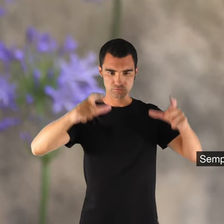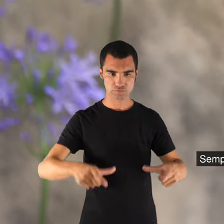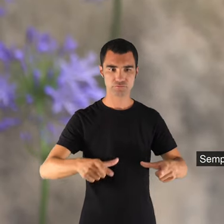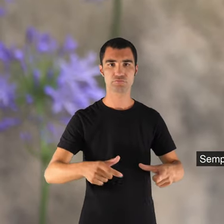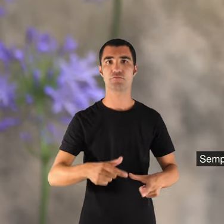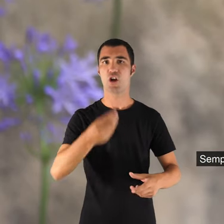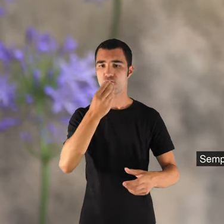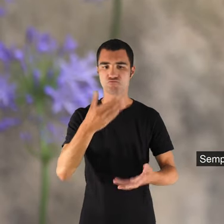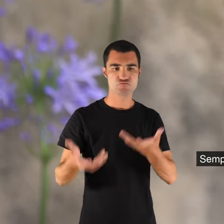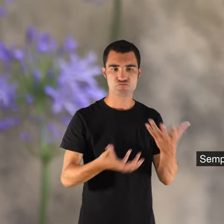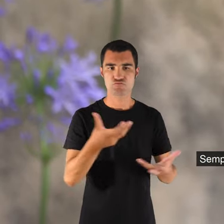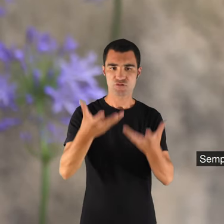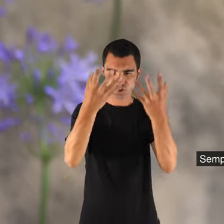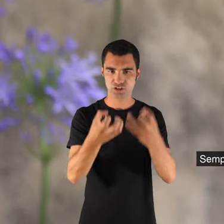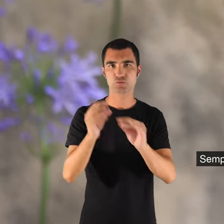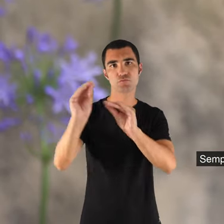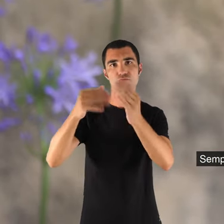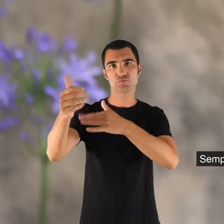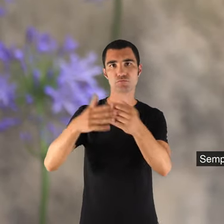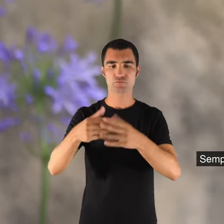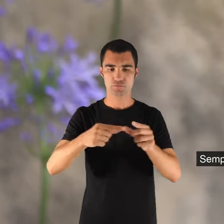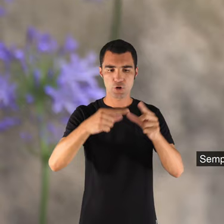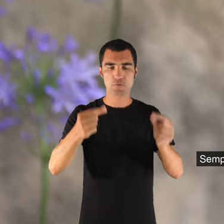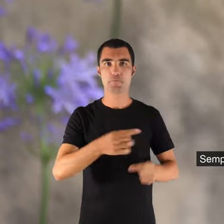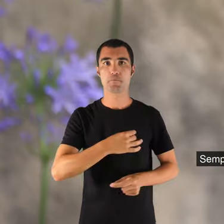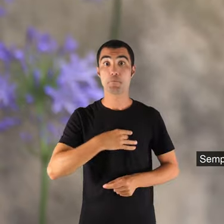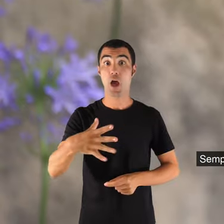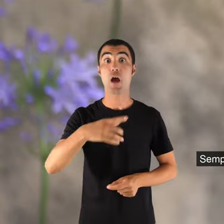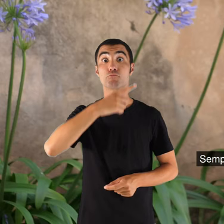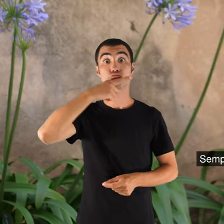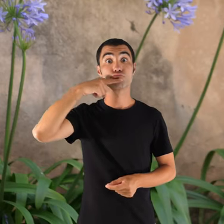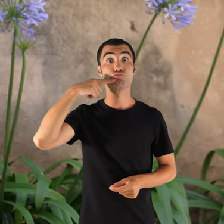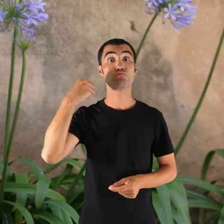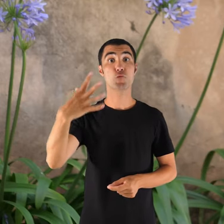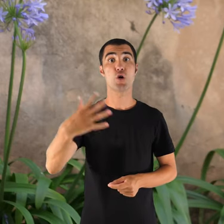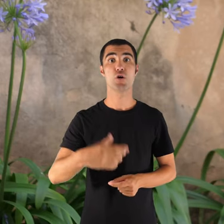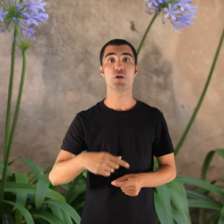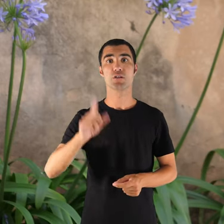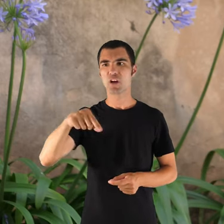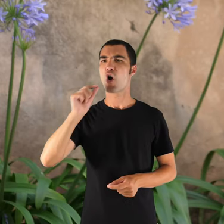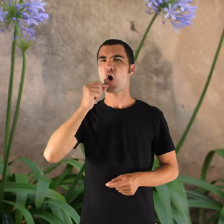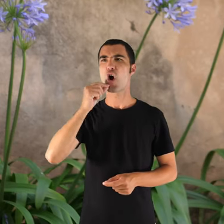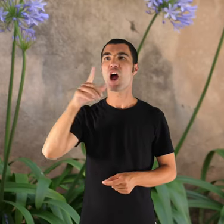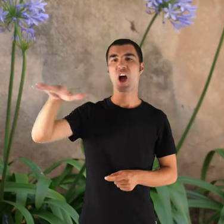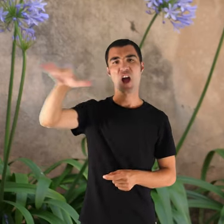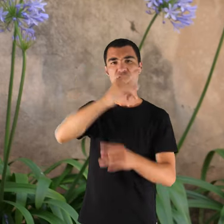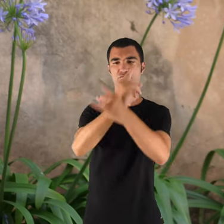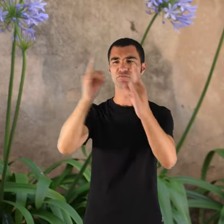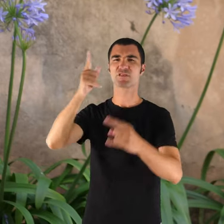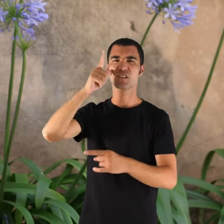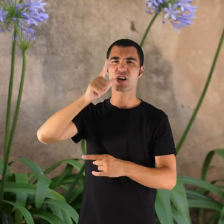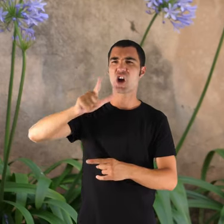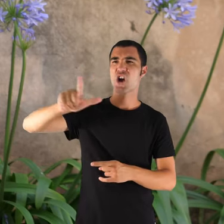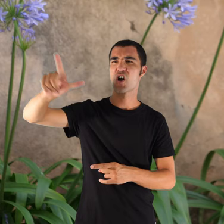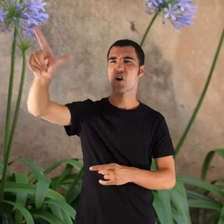figues seques que ell feia. Figues blanques, saps? Molt bones. Tenien un olivar molt enfora.